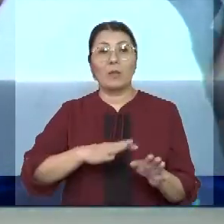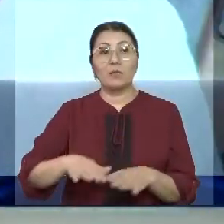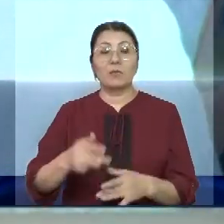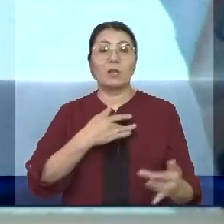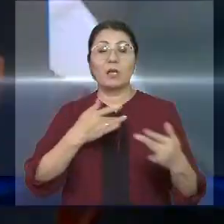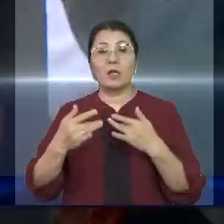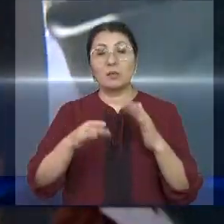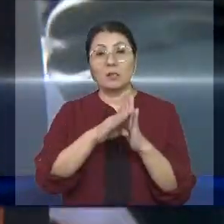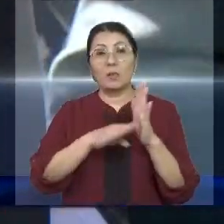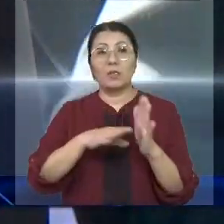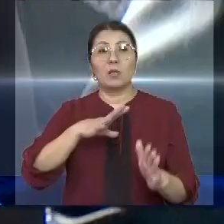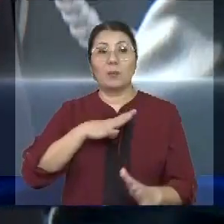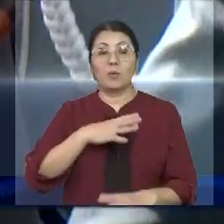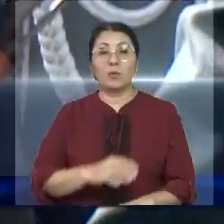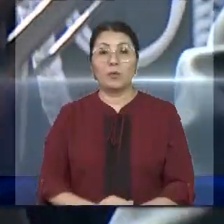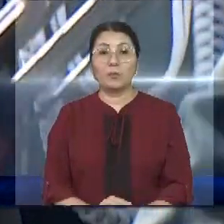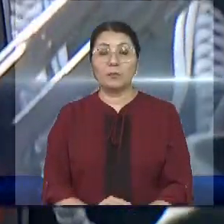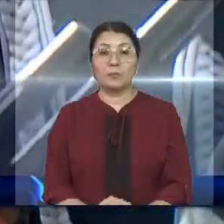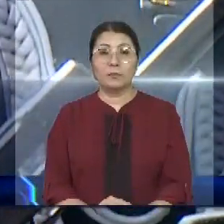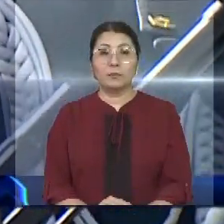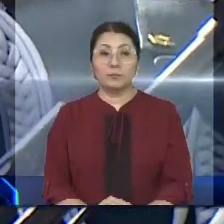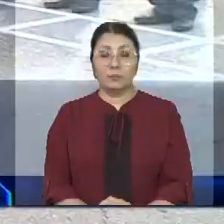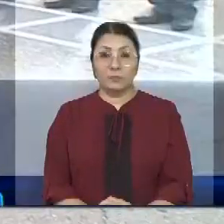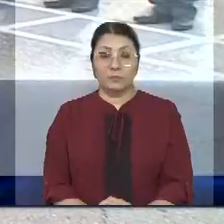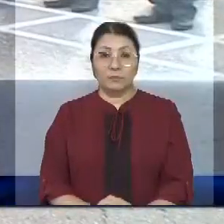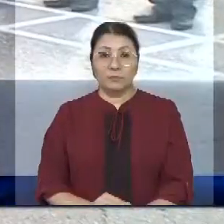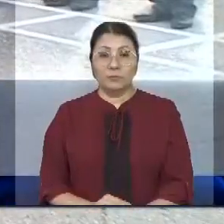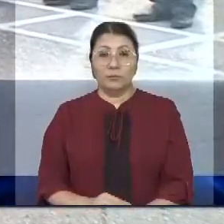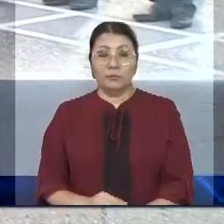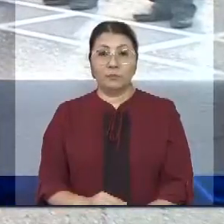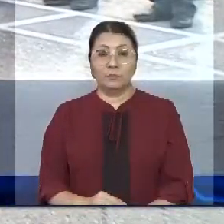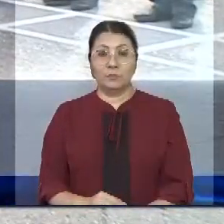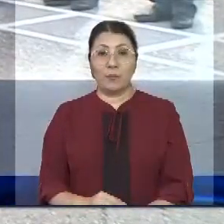концерттік бағдарлама көрсетілді. Нұрбол Жауынбаев, Самат Қалекенов, Ақтөбе телеарнасы.